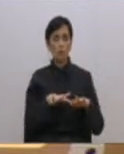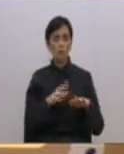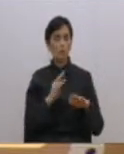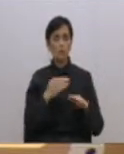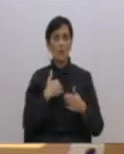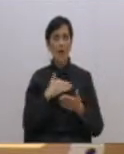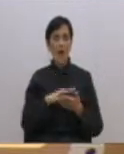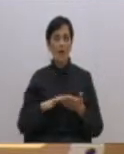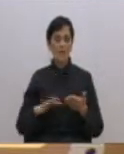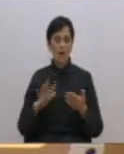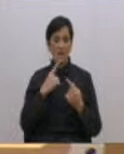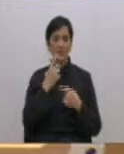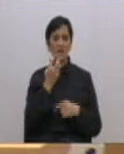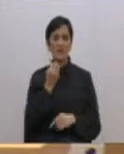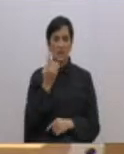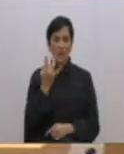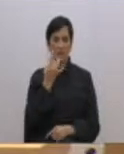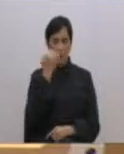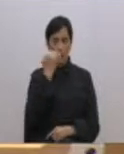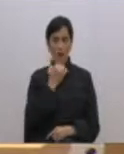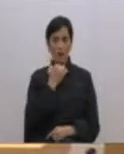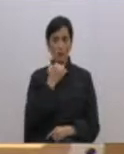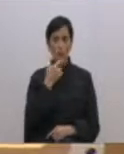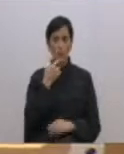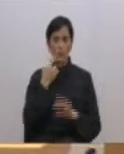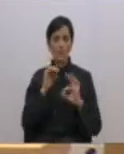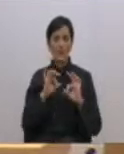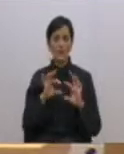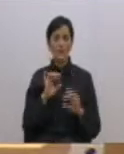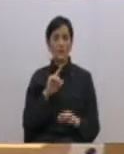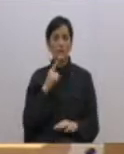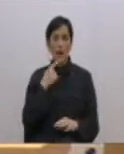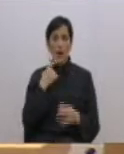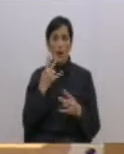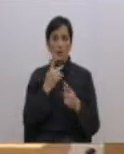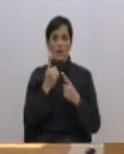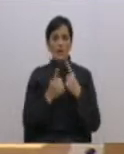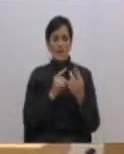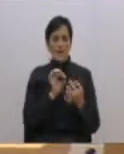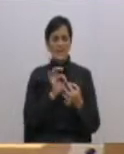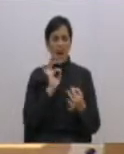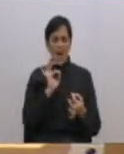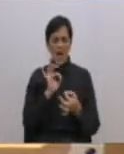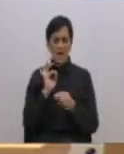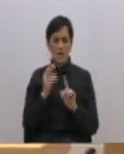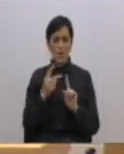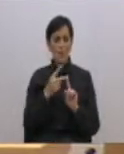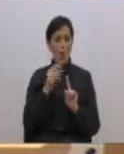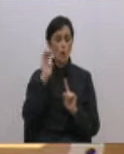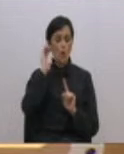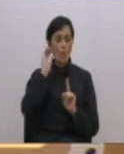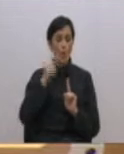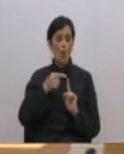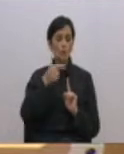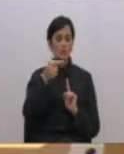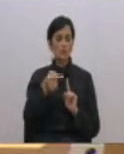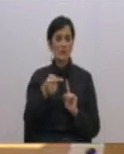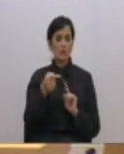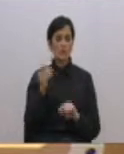ahnule, s-a galgavat zelept, da, ghidevertel, pe lumea sa, unde, da, დაიხვეწება ეს კიდევ მეორე მოსმენისათვის, რა თქმა უნდა,